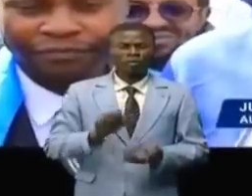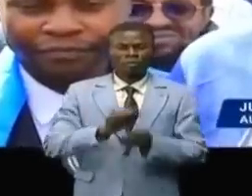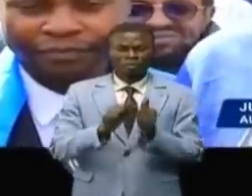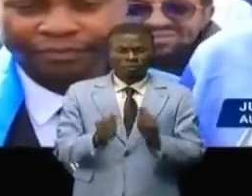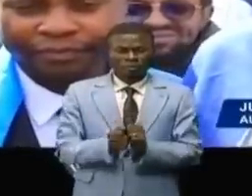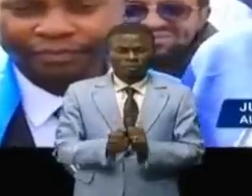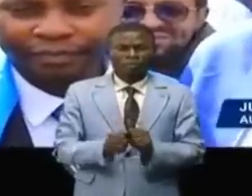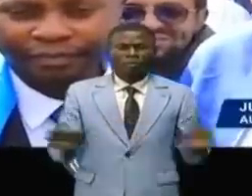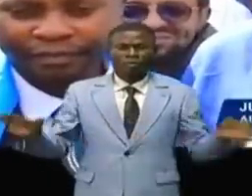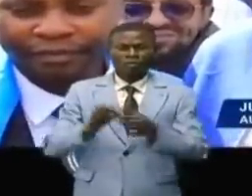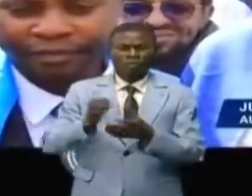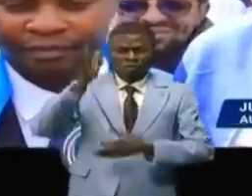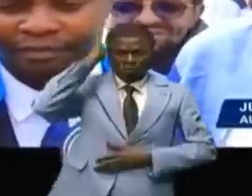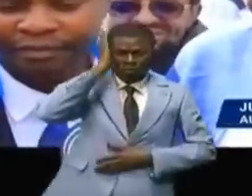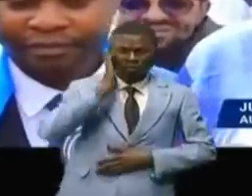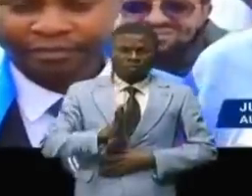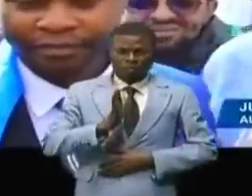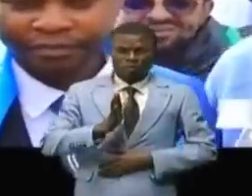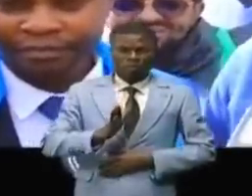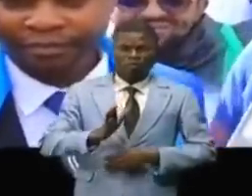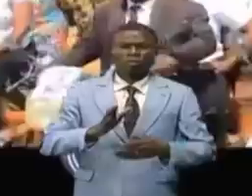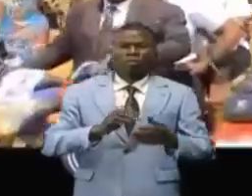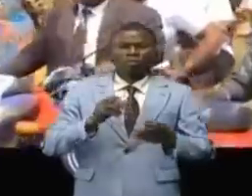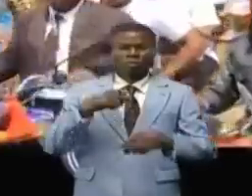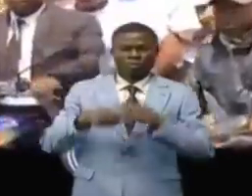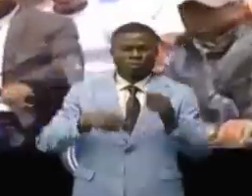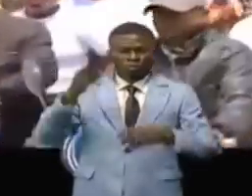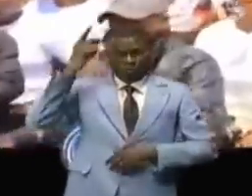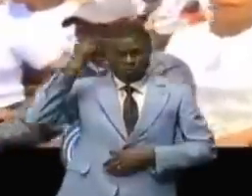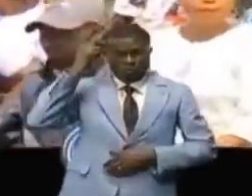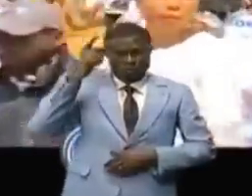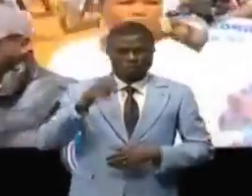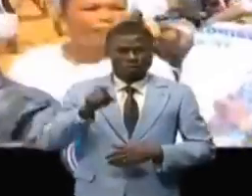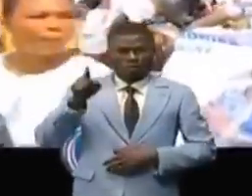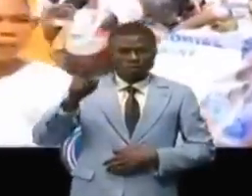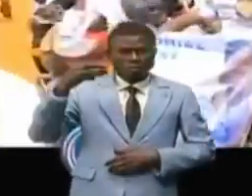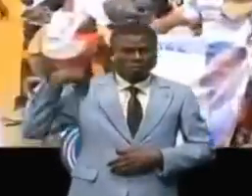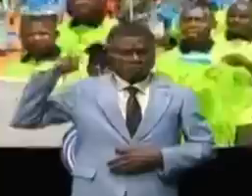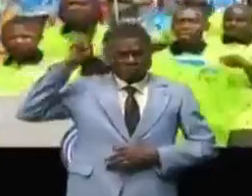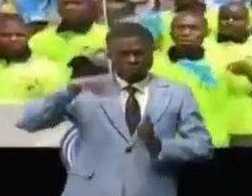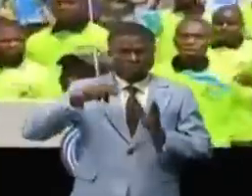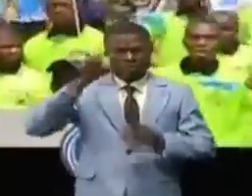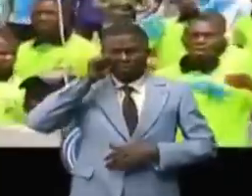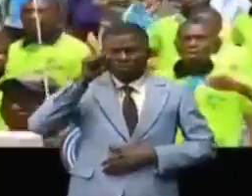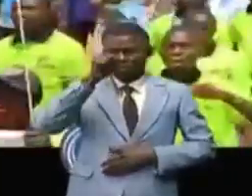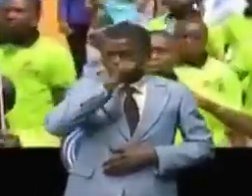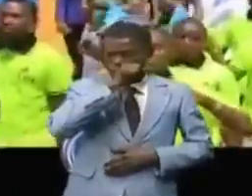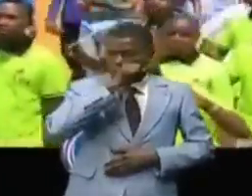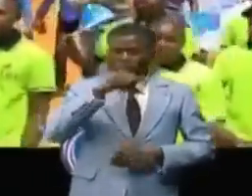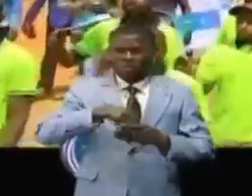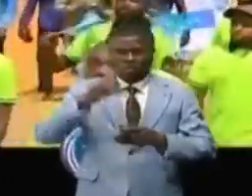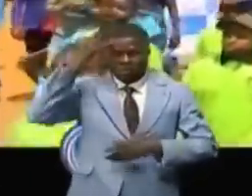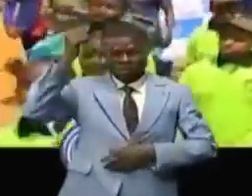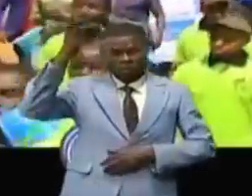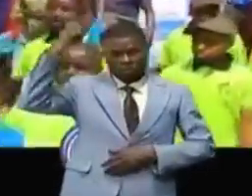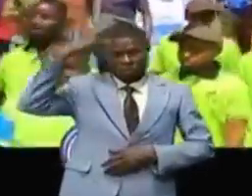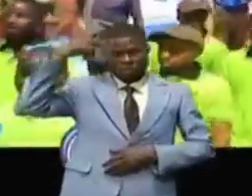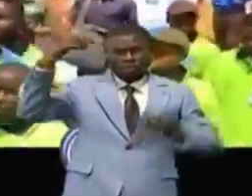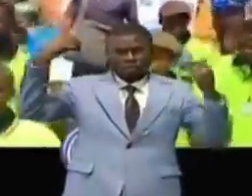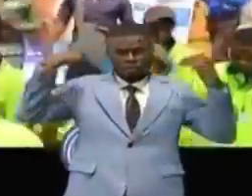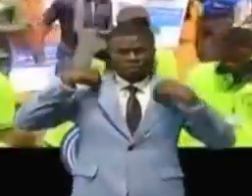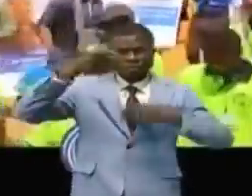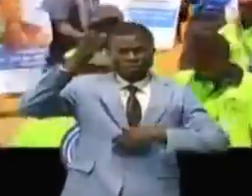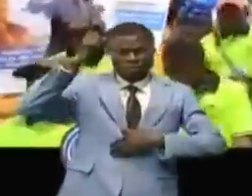sacré qui est piloté par les présidents du gouvernement Saint-Malo Condé dans sa casquette politique de l'autorité